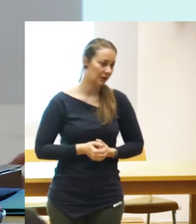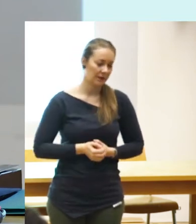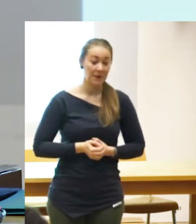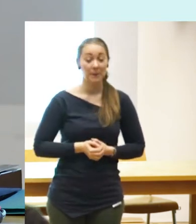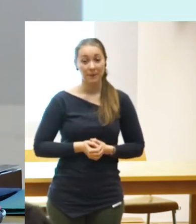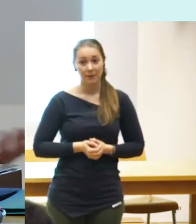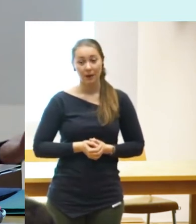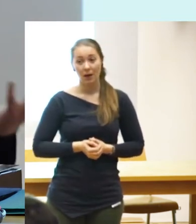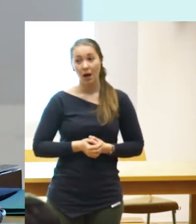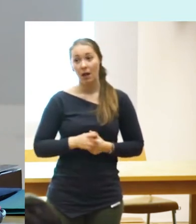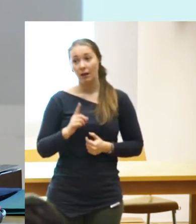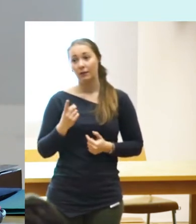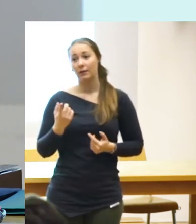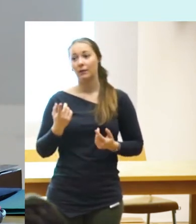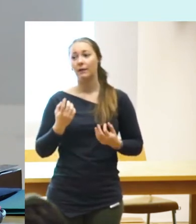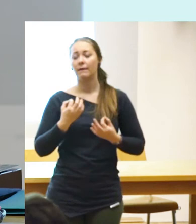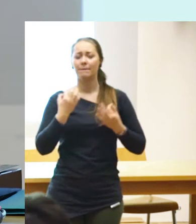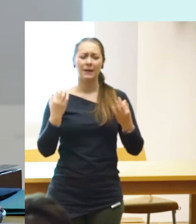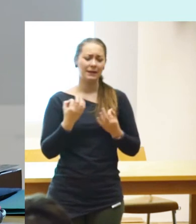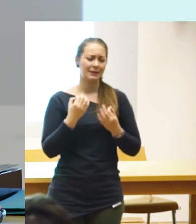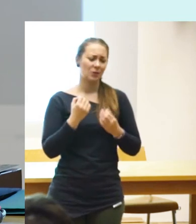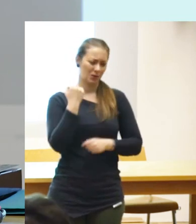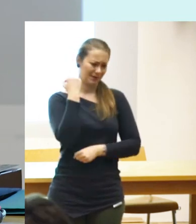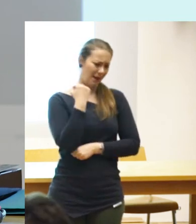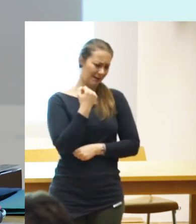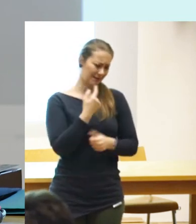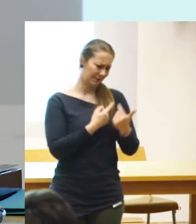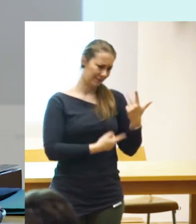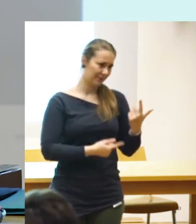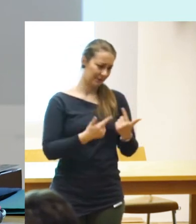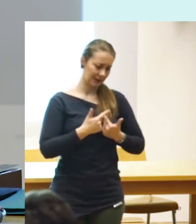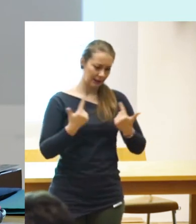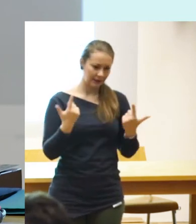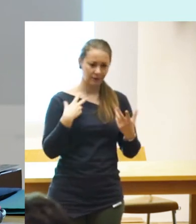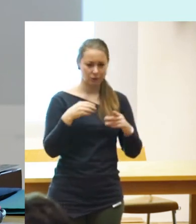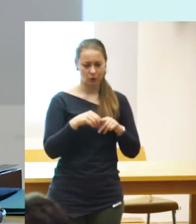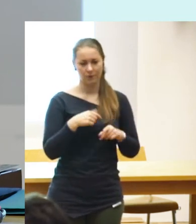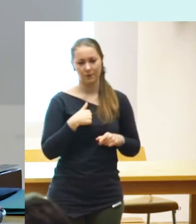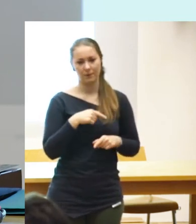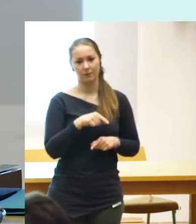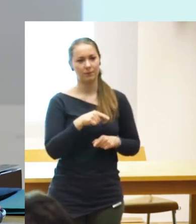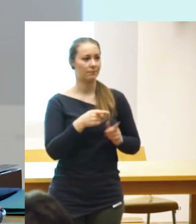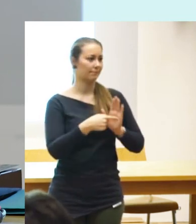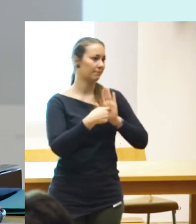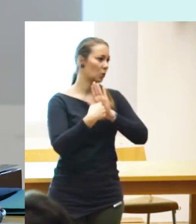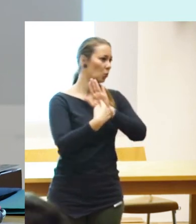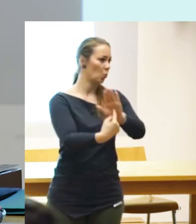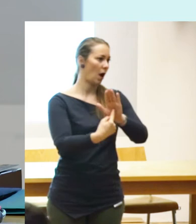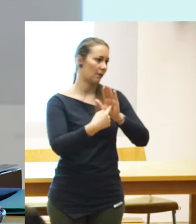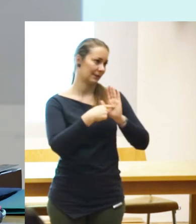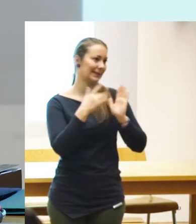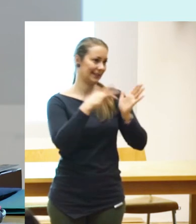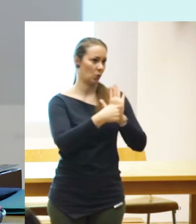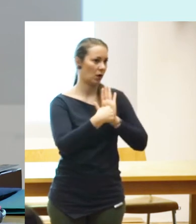Kromě těch zásadních věcí, které je pro nás teda nějaká interpretace nebo prezentace uměleckých